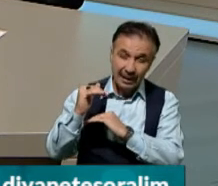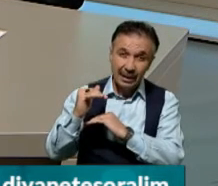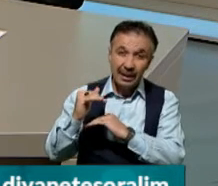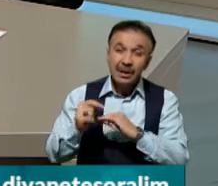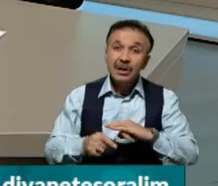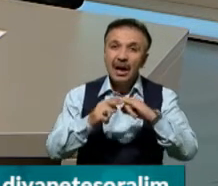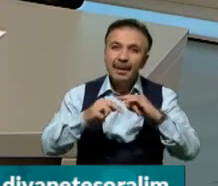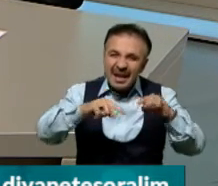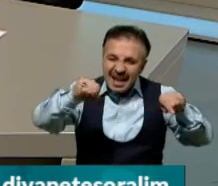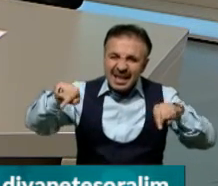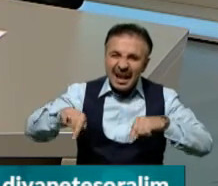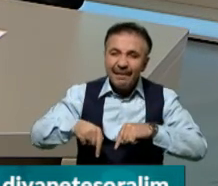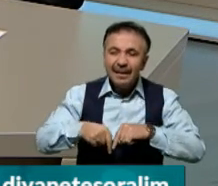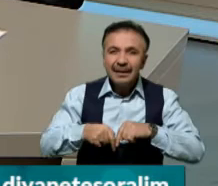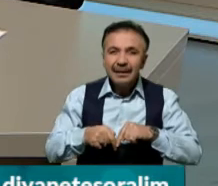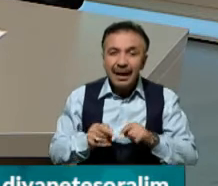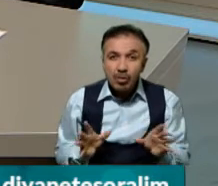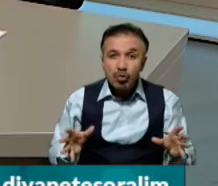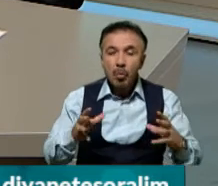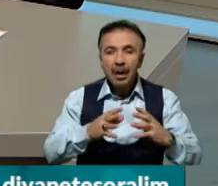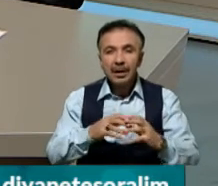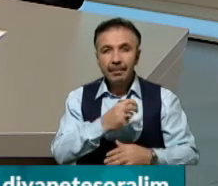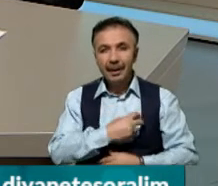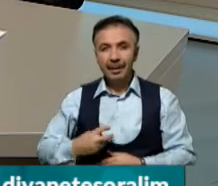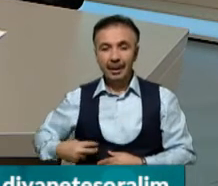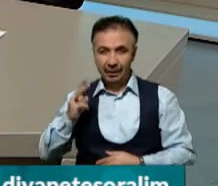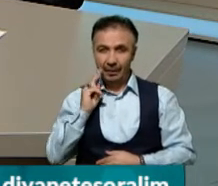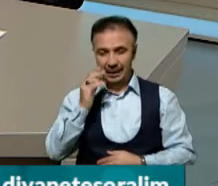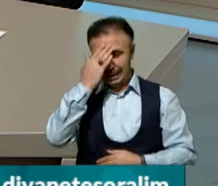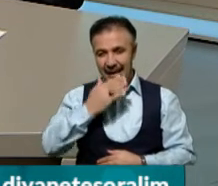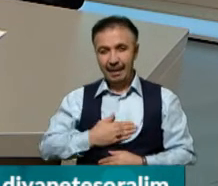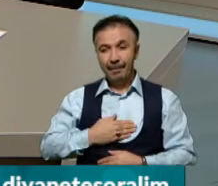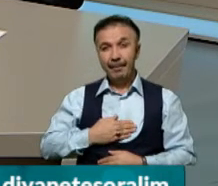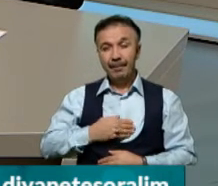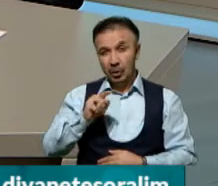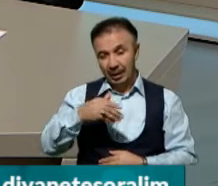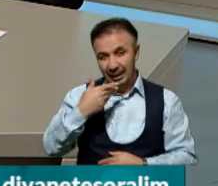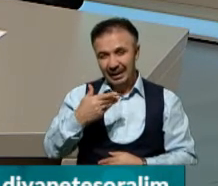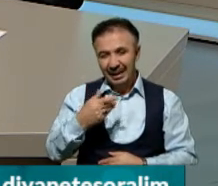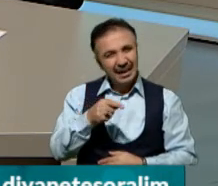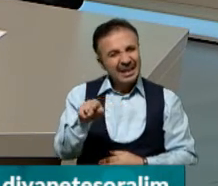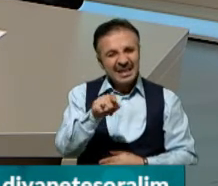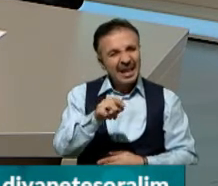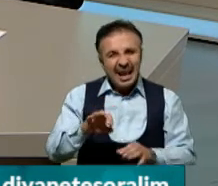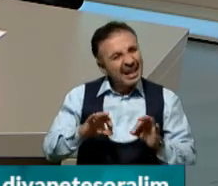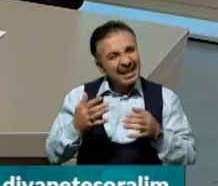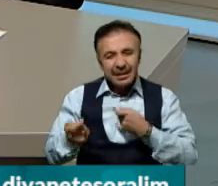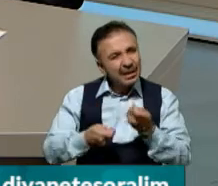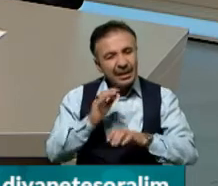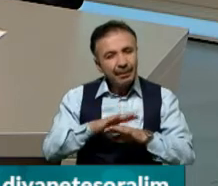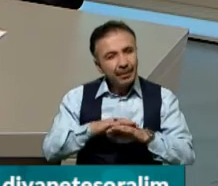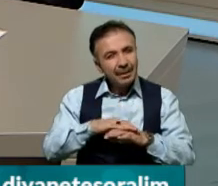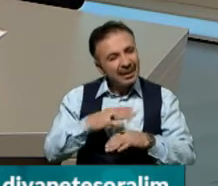toplandılar. Resulullah Efendimiz dedi ki, size nasıl bir muamele yapmamı beklersiniz? Dediler ki